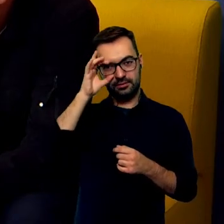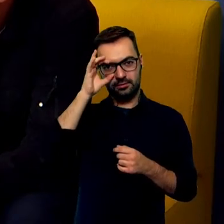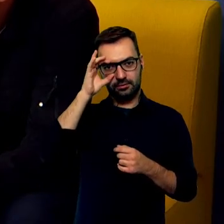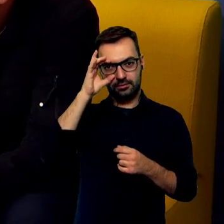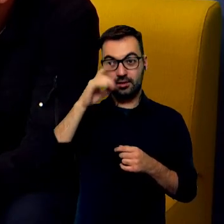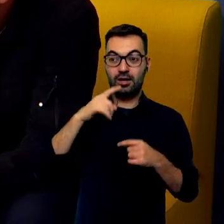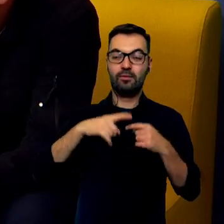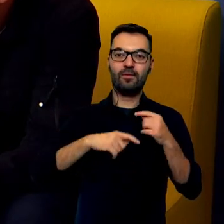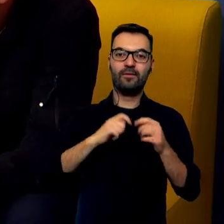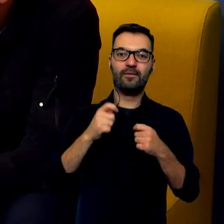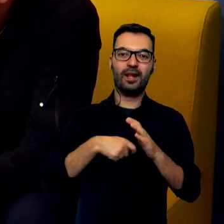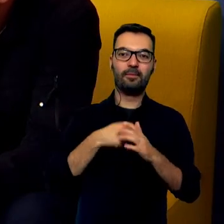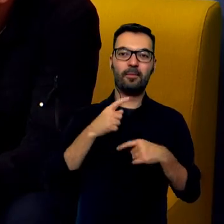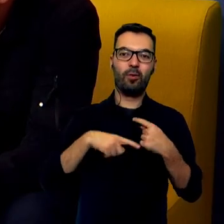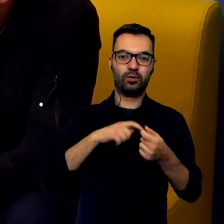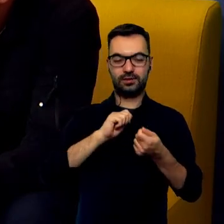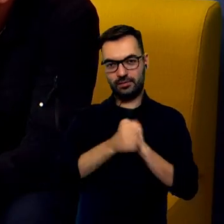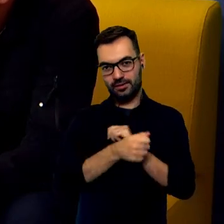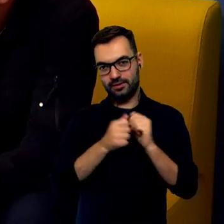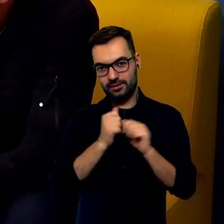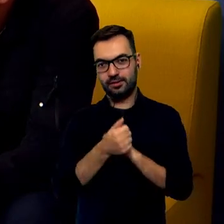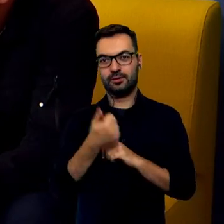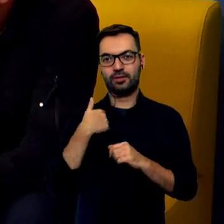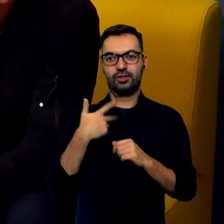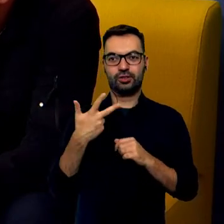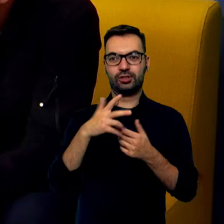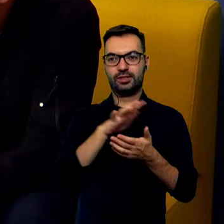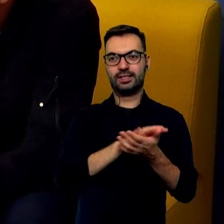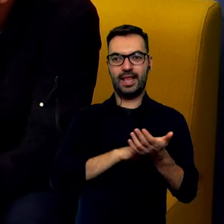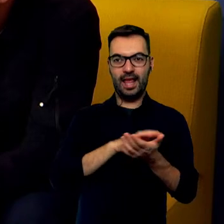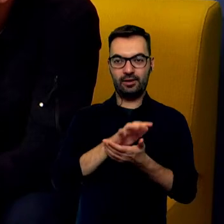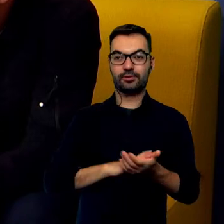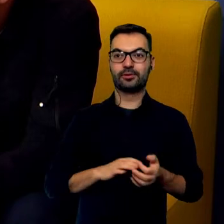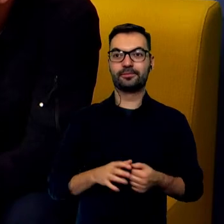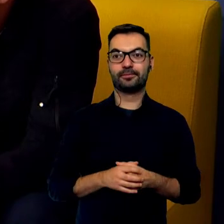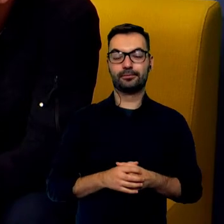się producent, były 3 scenariusze,